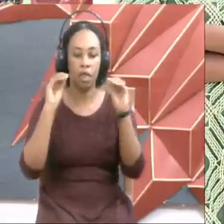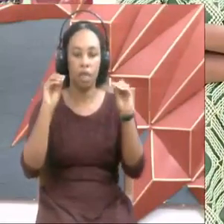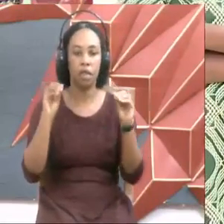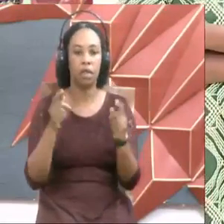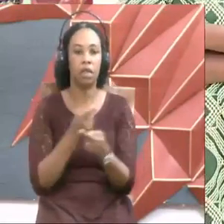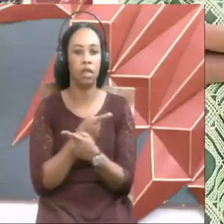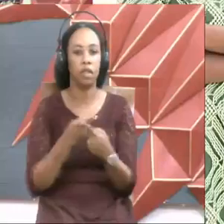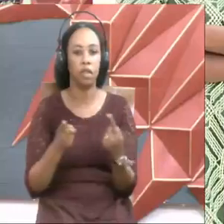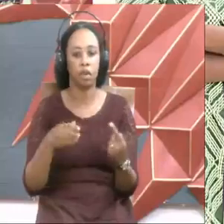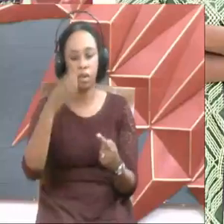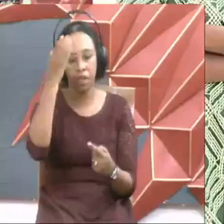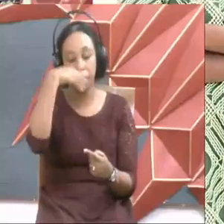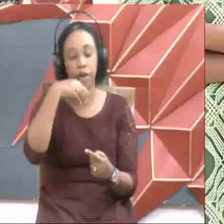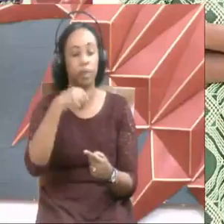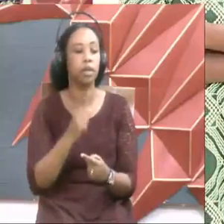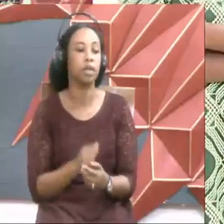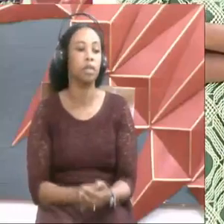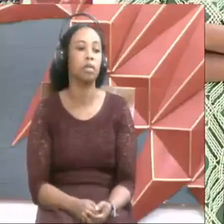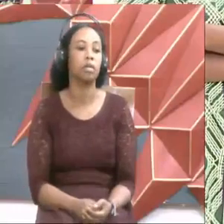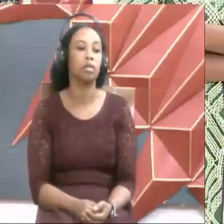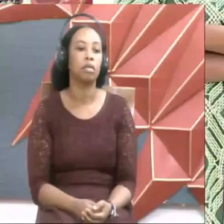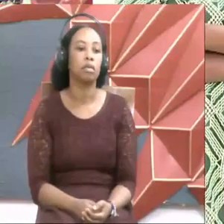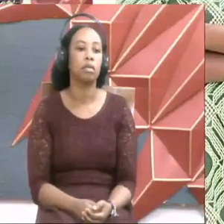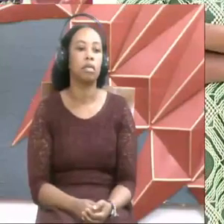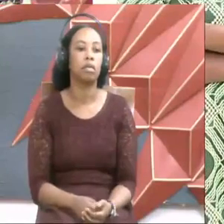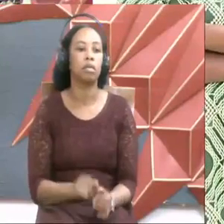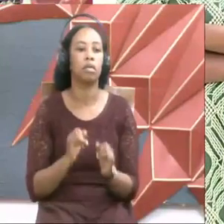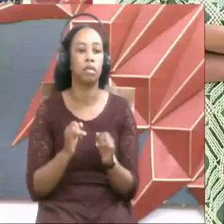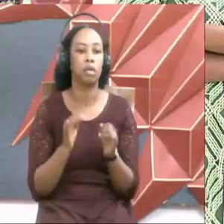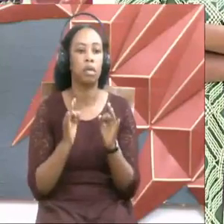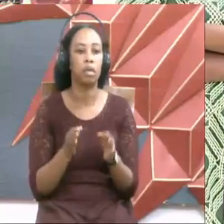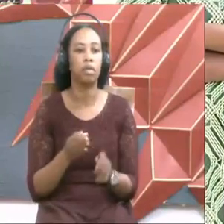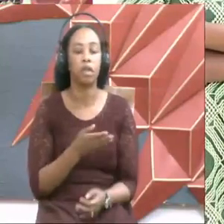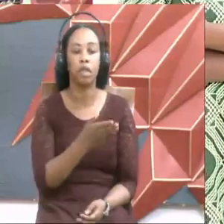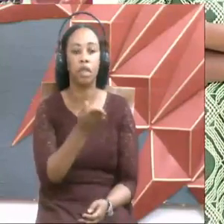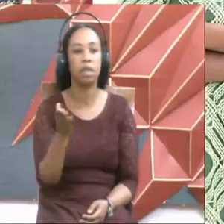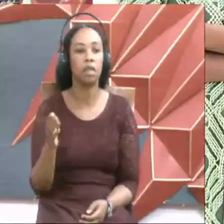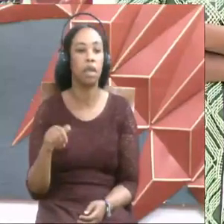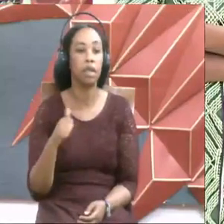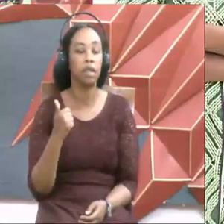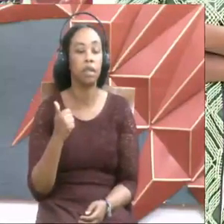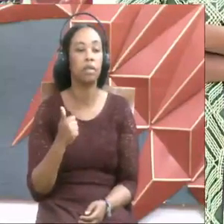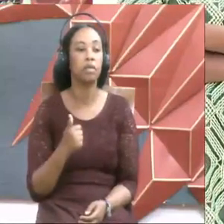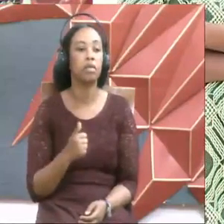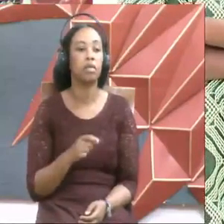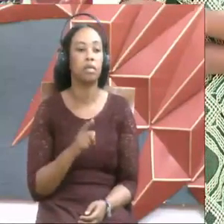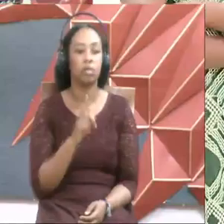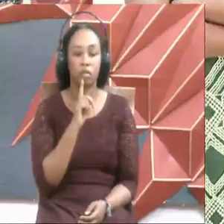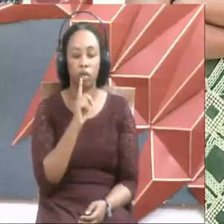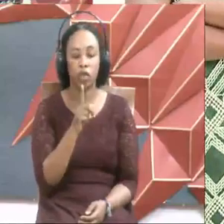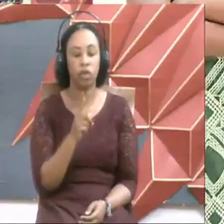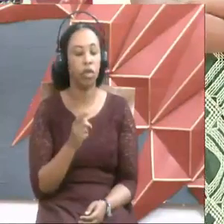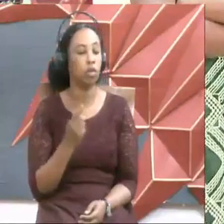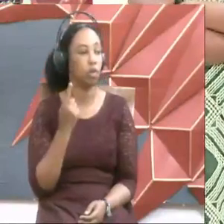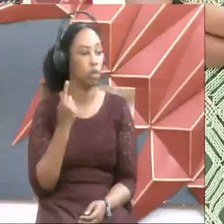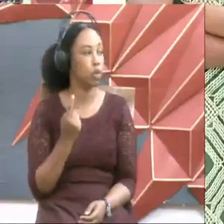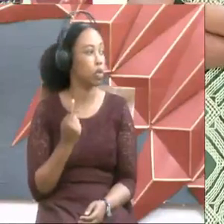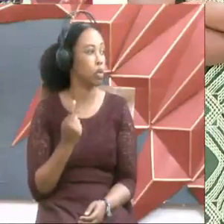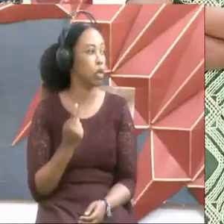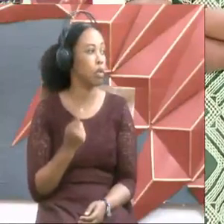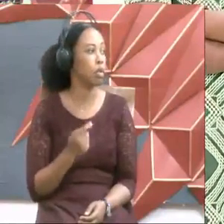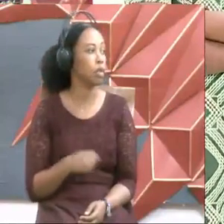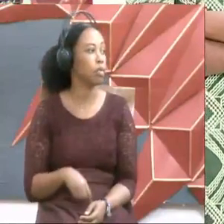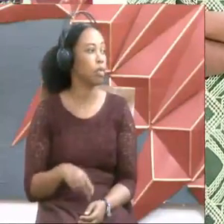n'abantu. None niba hari undi uyu munsi uvuga ngo nibwo bwa mbere, oya, Petero yafunguye